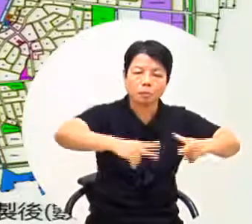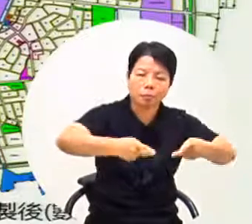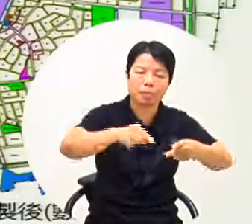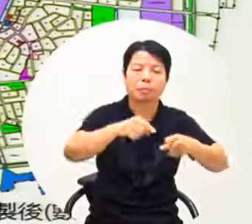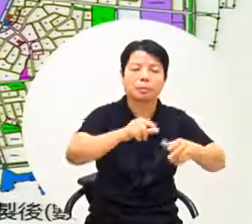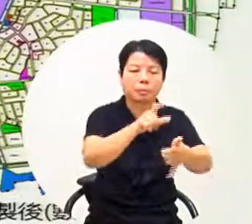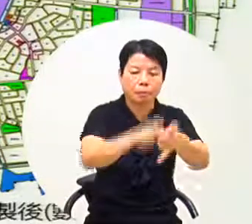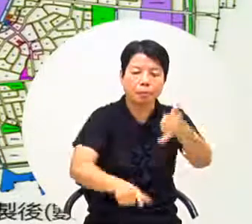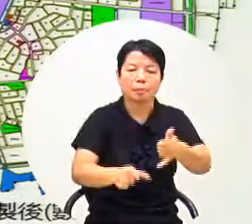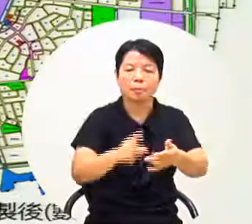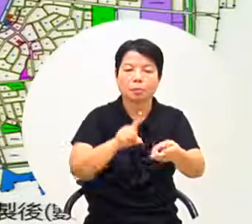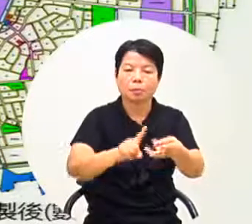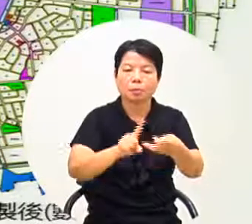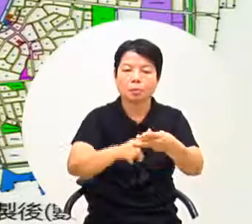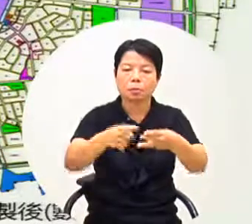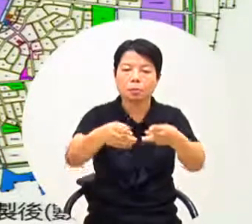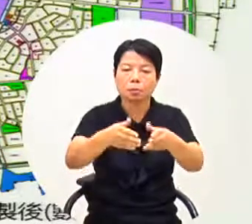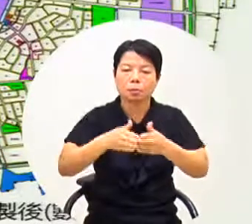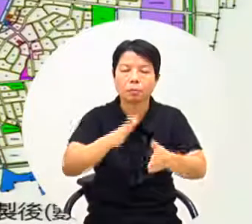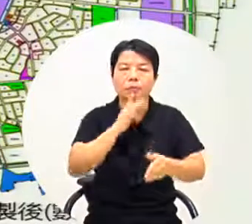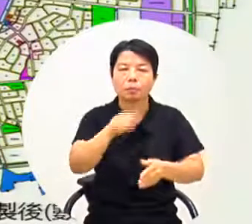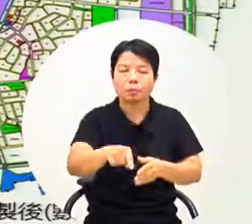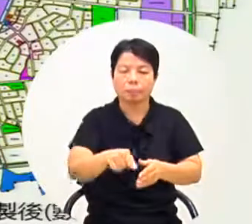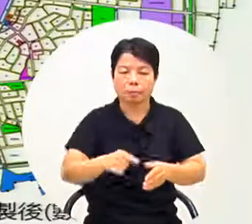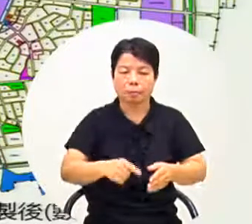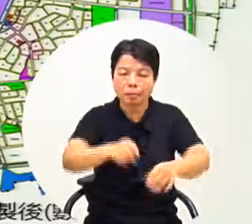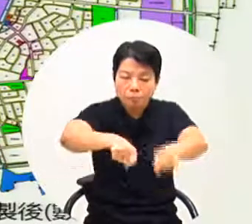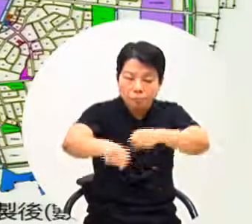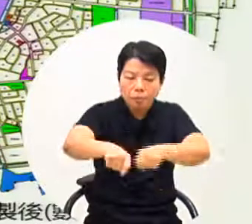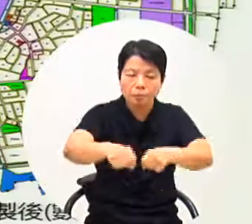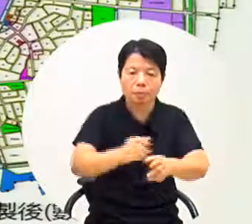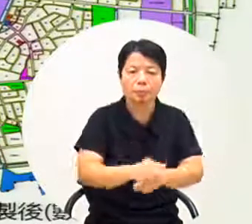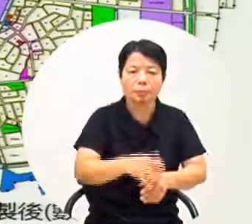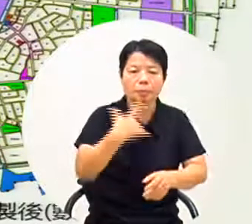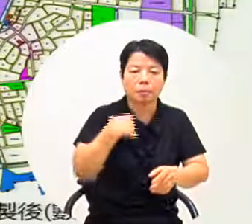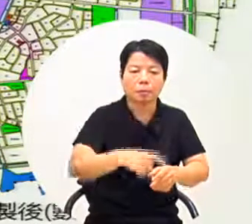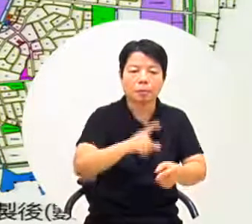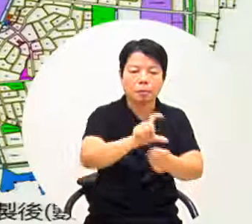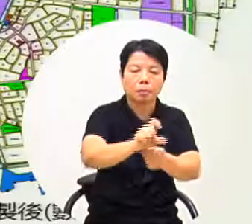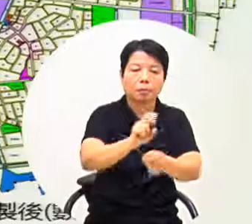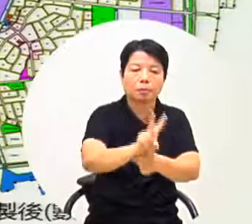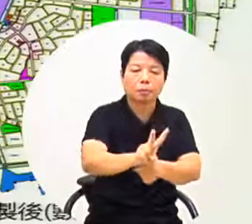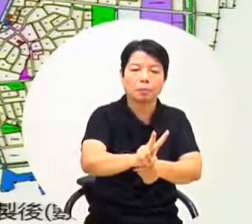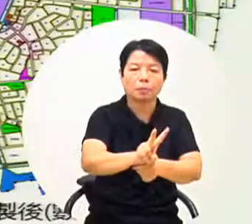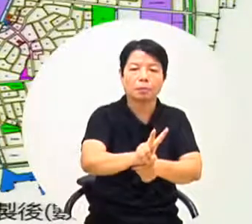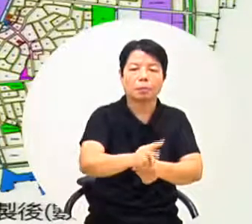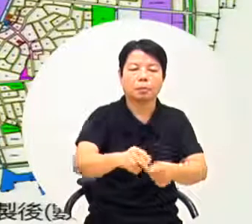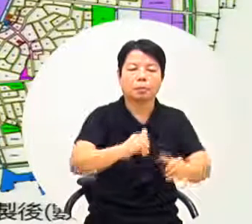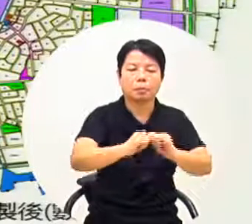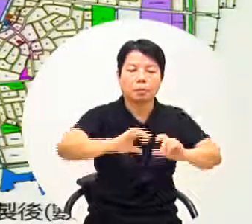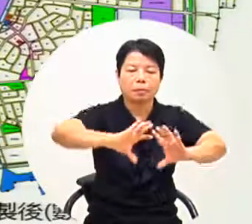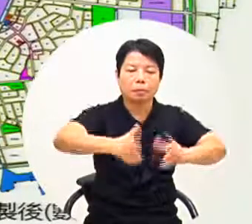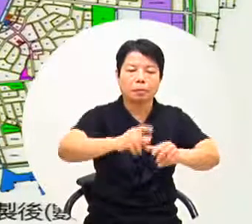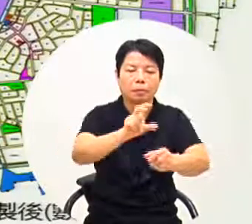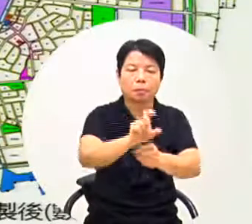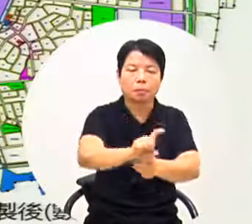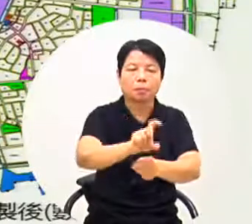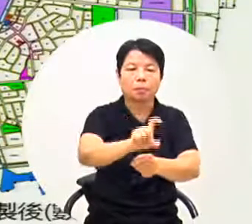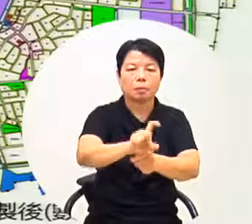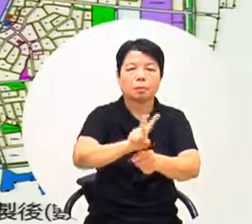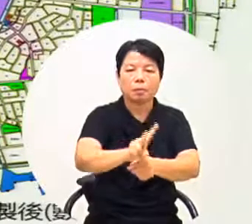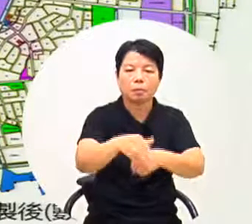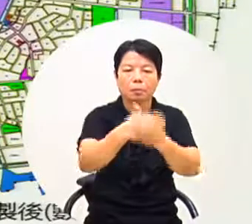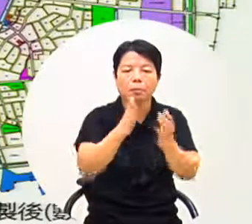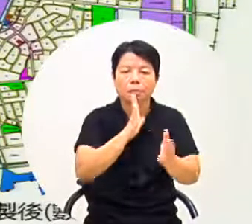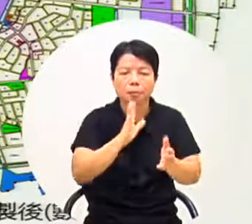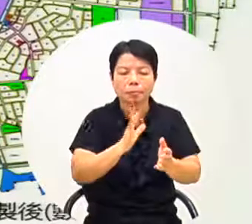是现行的计划图是62年测绘制的蓝晒图啊，容易因